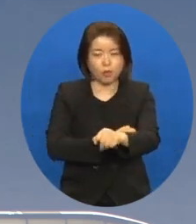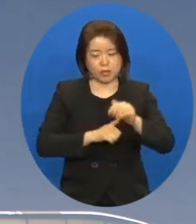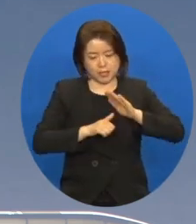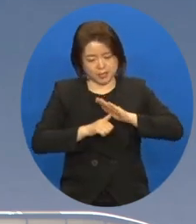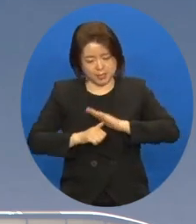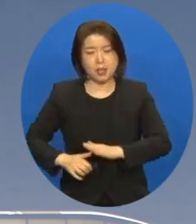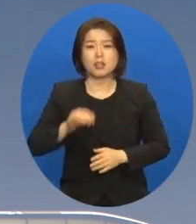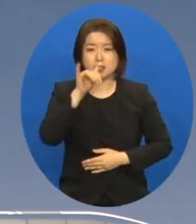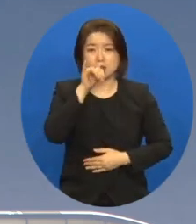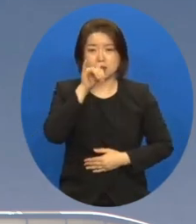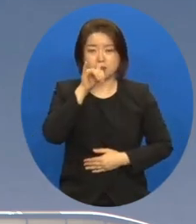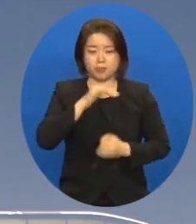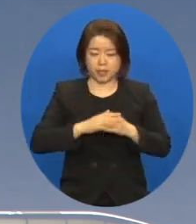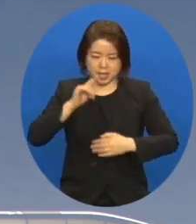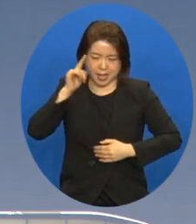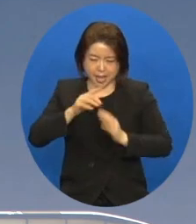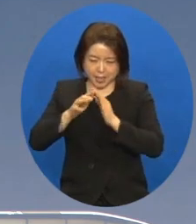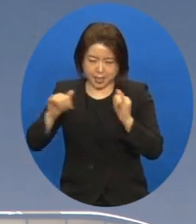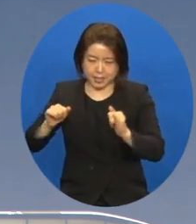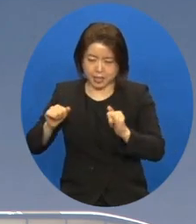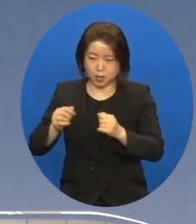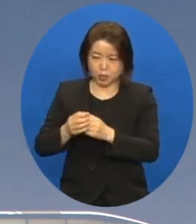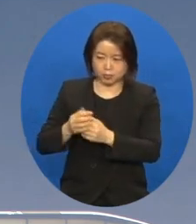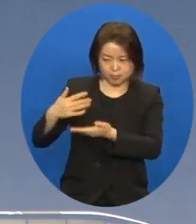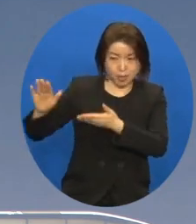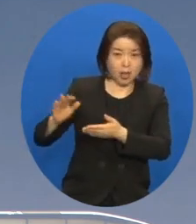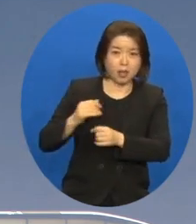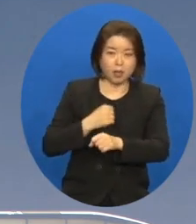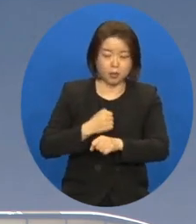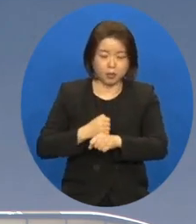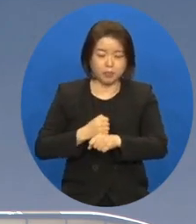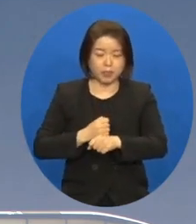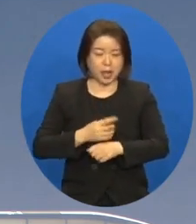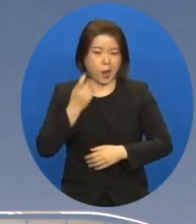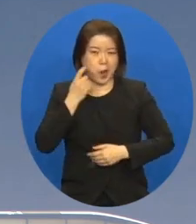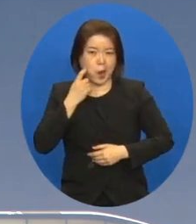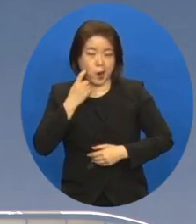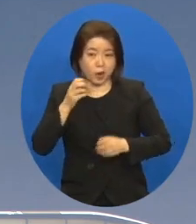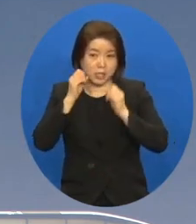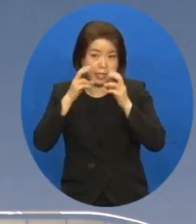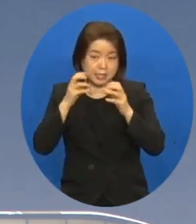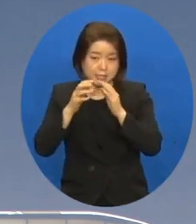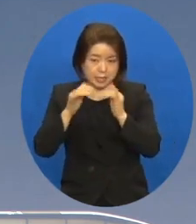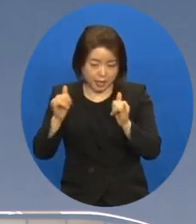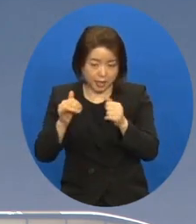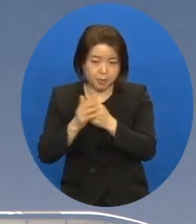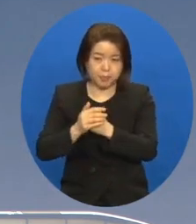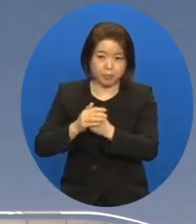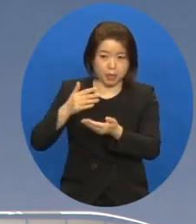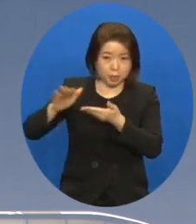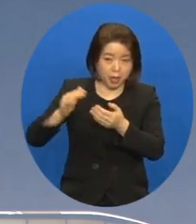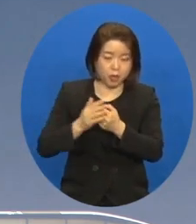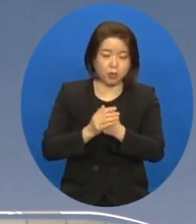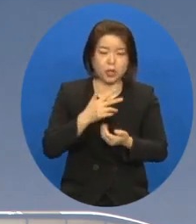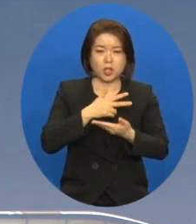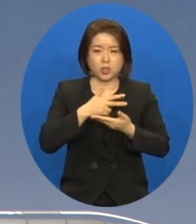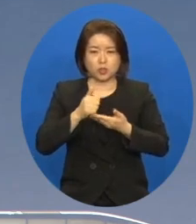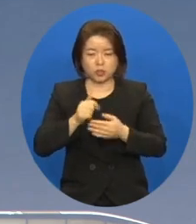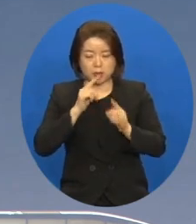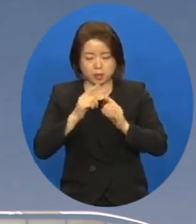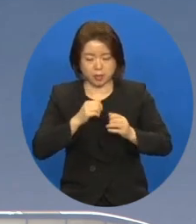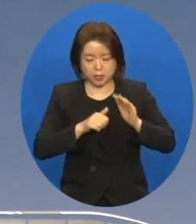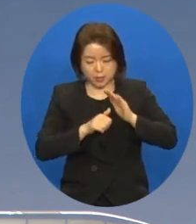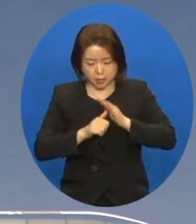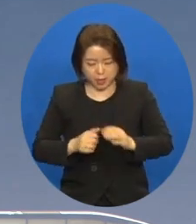인내가 있었고 악한 자들을 용납하지 아니하고 거짓 사도를 드러내고 주님의 이름을 위하여 견디고 게으르지